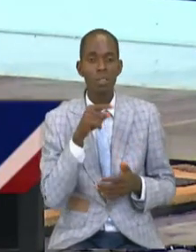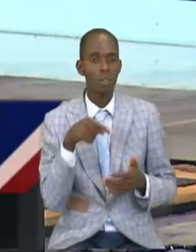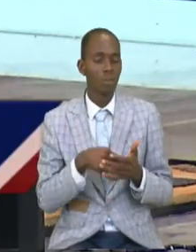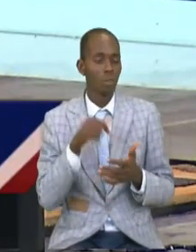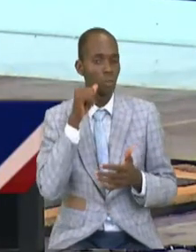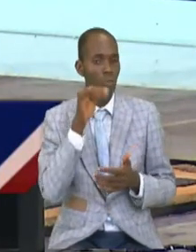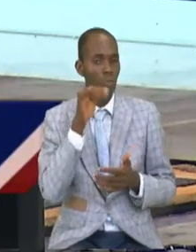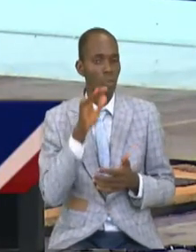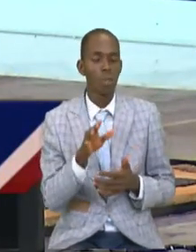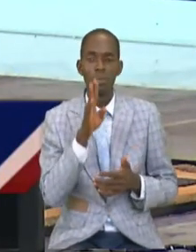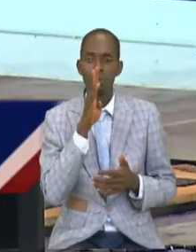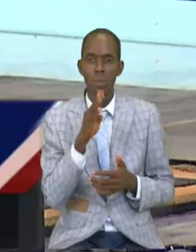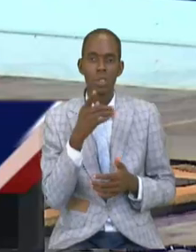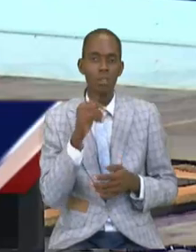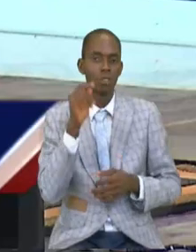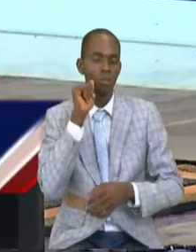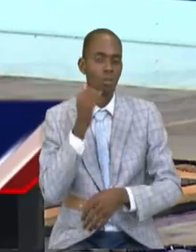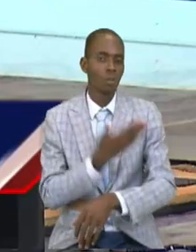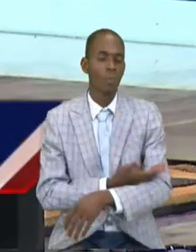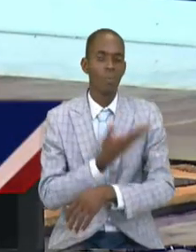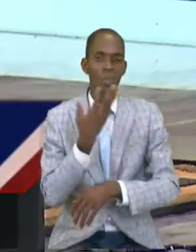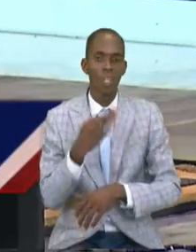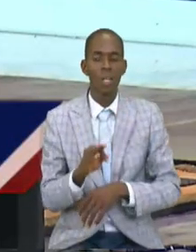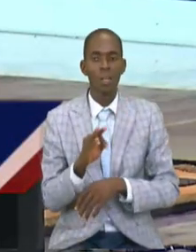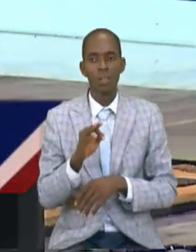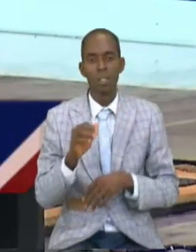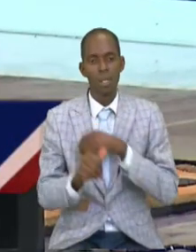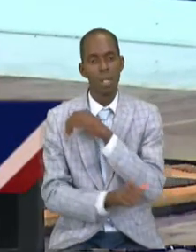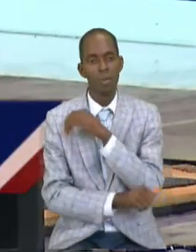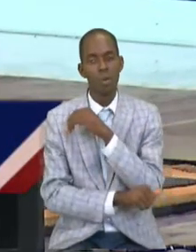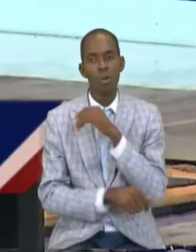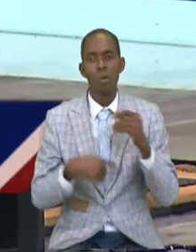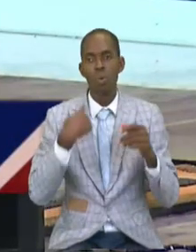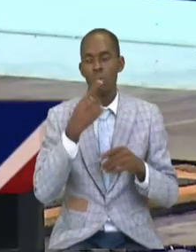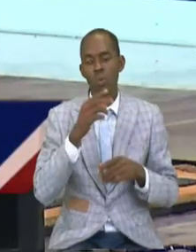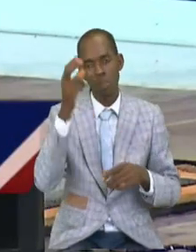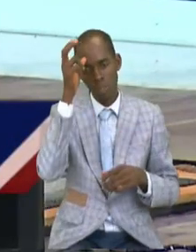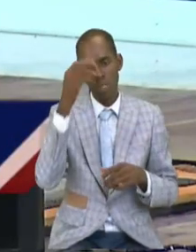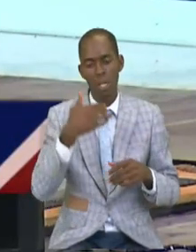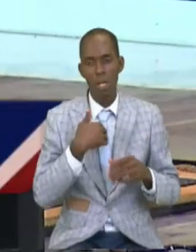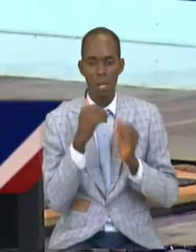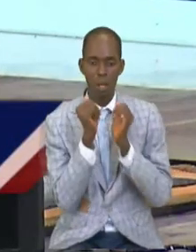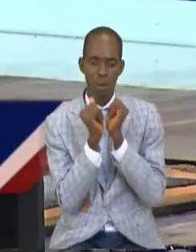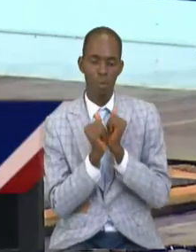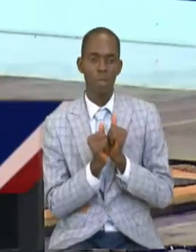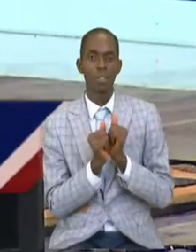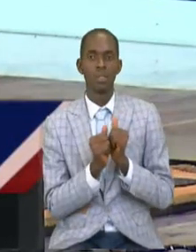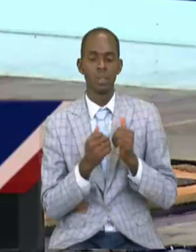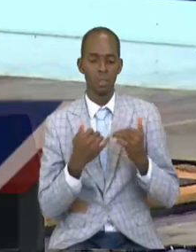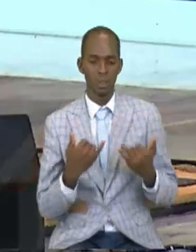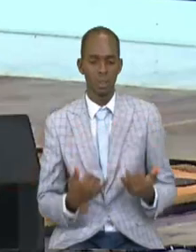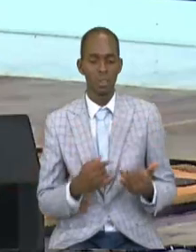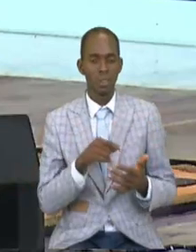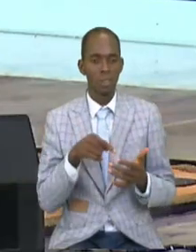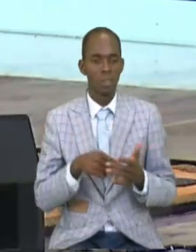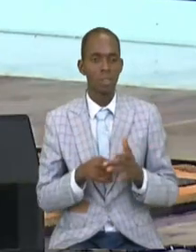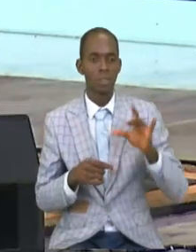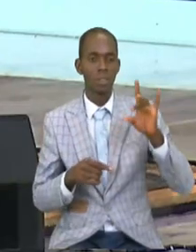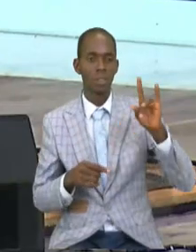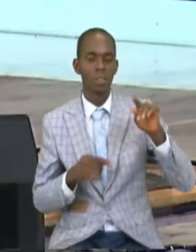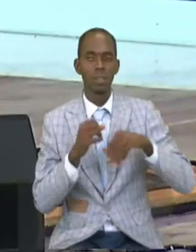dit que cette femme qui a une fille d'Abraham et que Satan tenait liée depuis 18